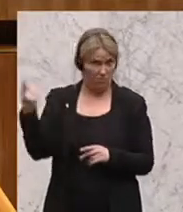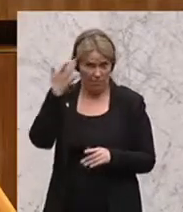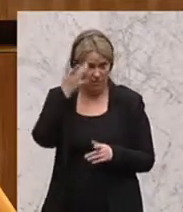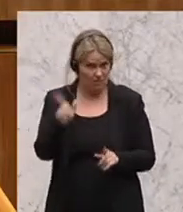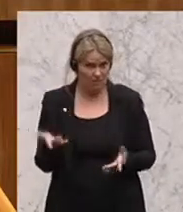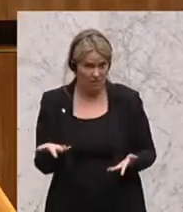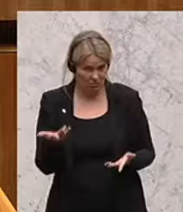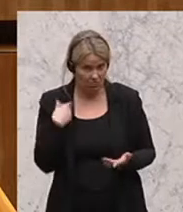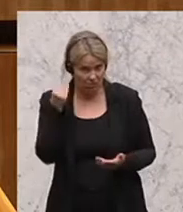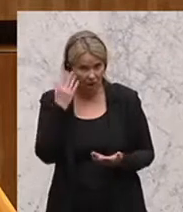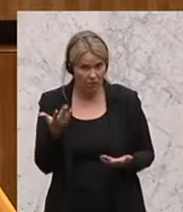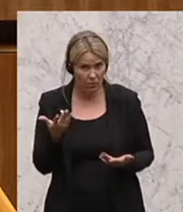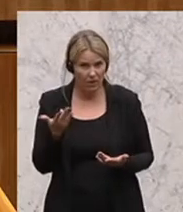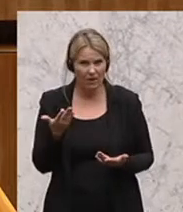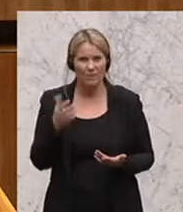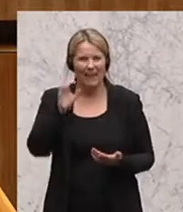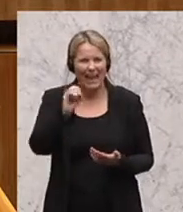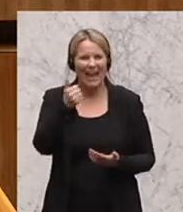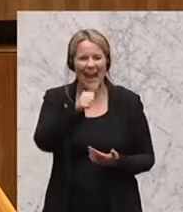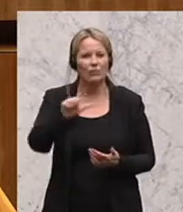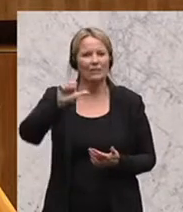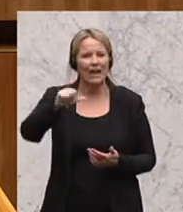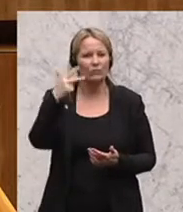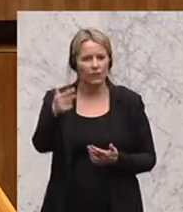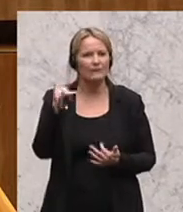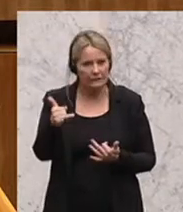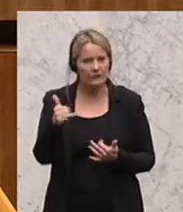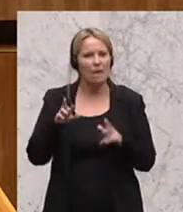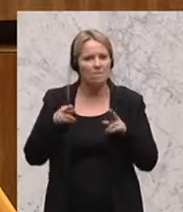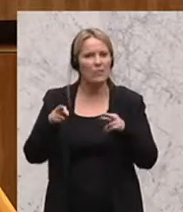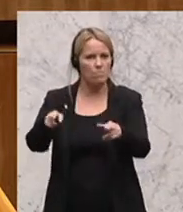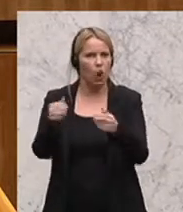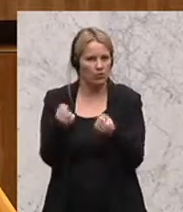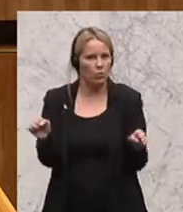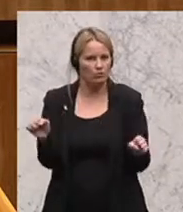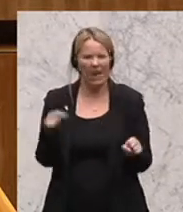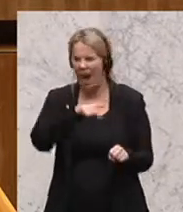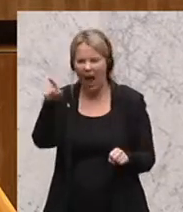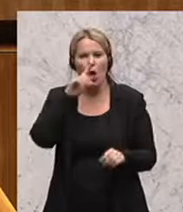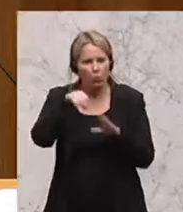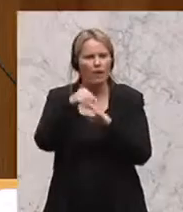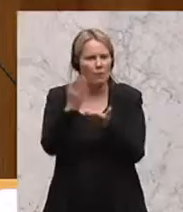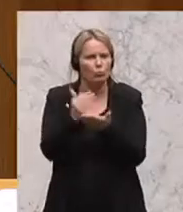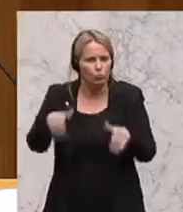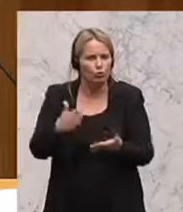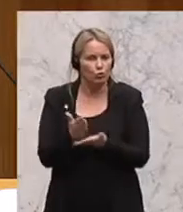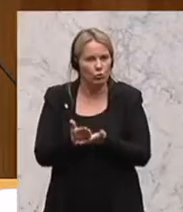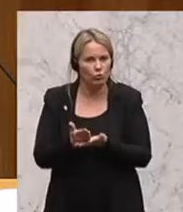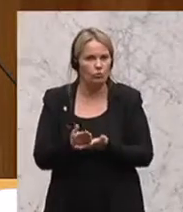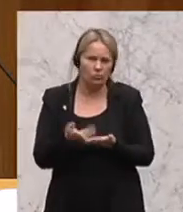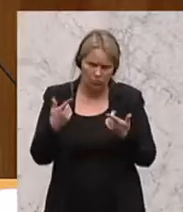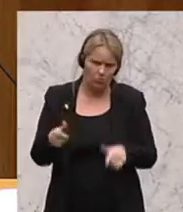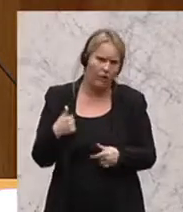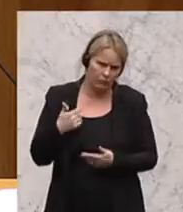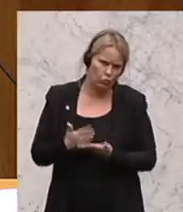einmal beantworten. Die E-131 ist manipulationsfrei. Das mussten alle Betriebe schon machen. Und dann darf ich schon